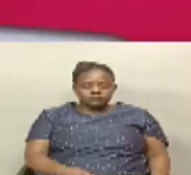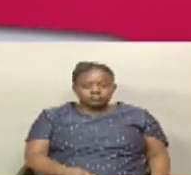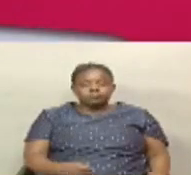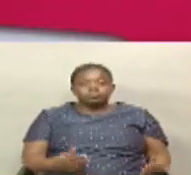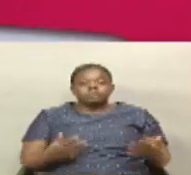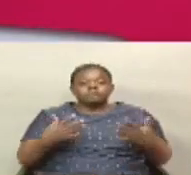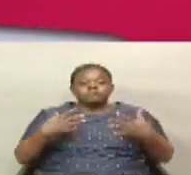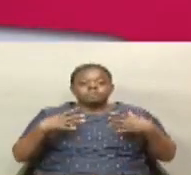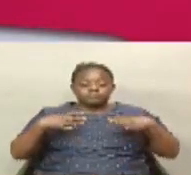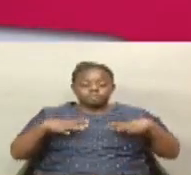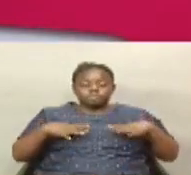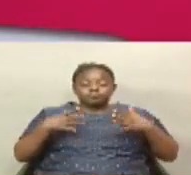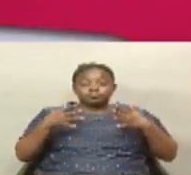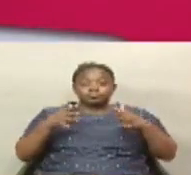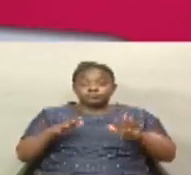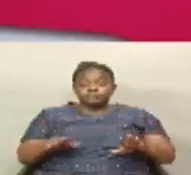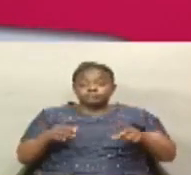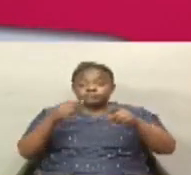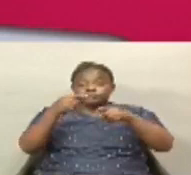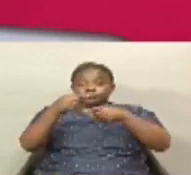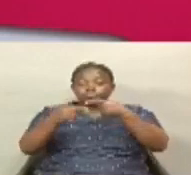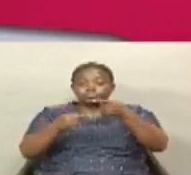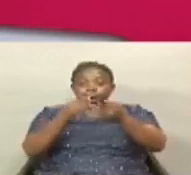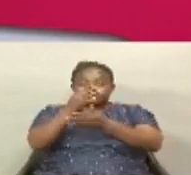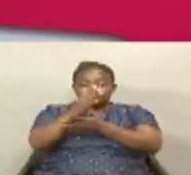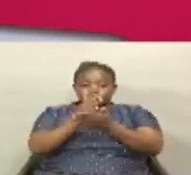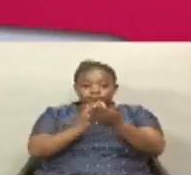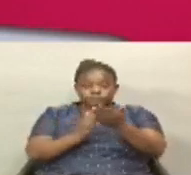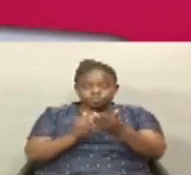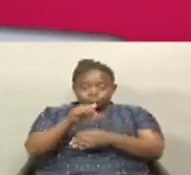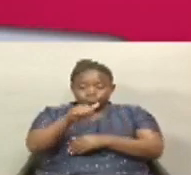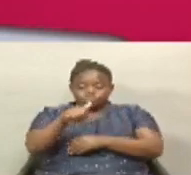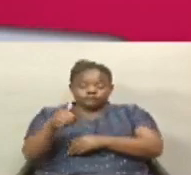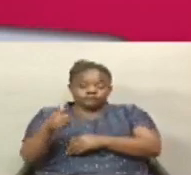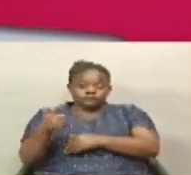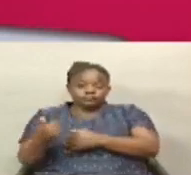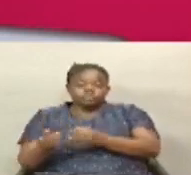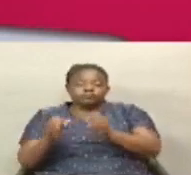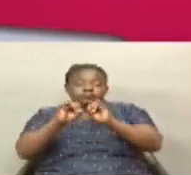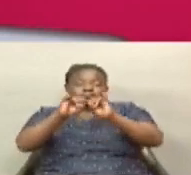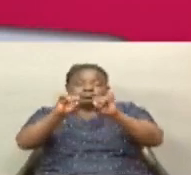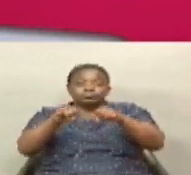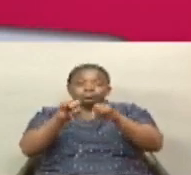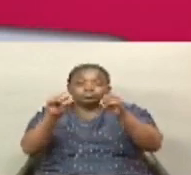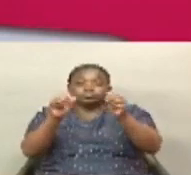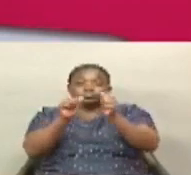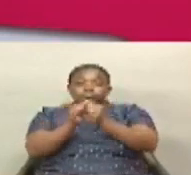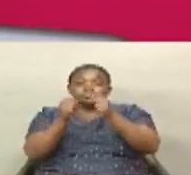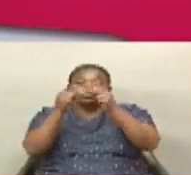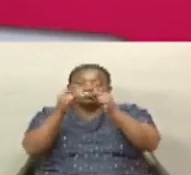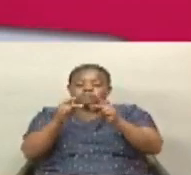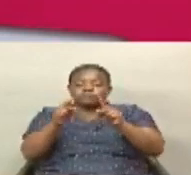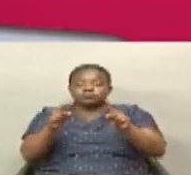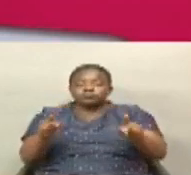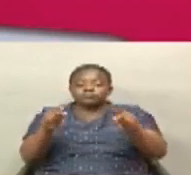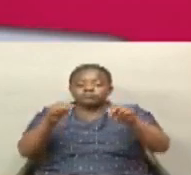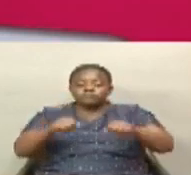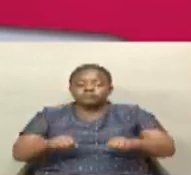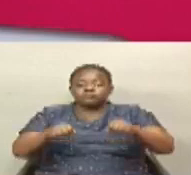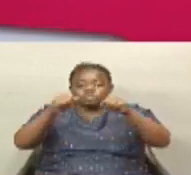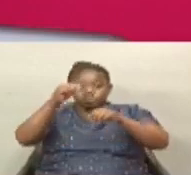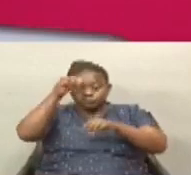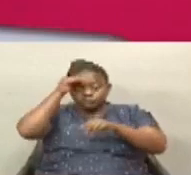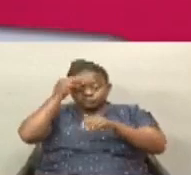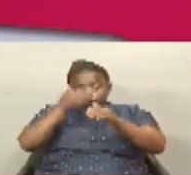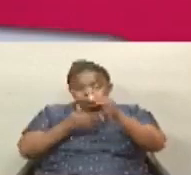kale nkolesa enyo mukumula mwoko katayongereyo nekitundu kyaffe ekirala ekyagataliiko nfufu nga tutandise n'abakulu mu poliisi